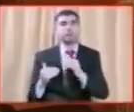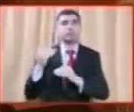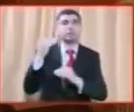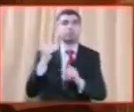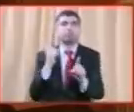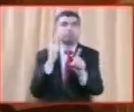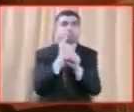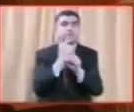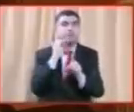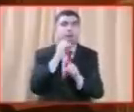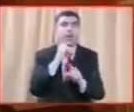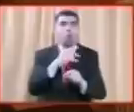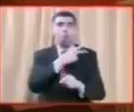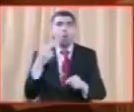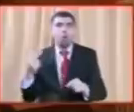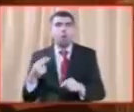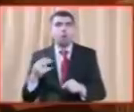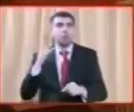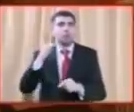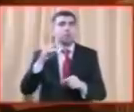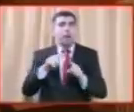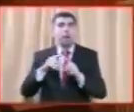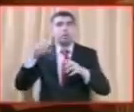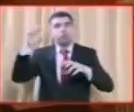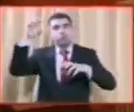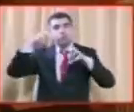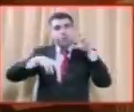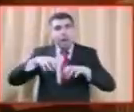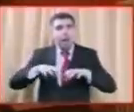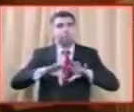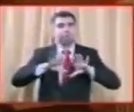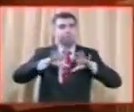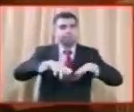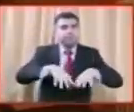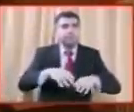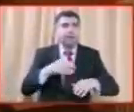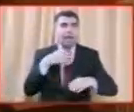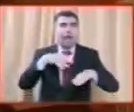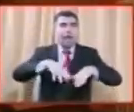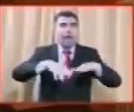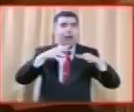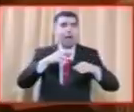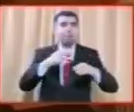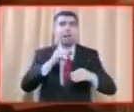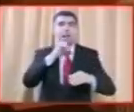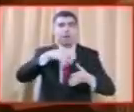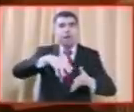اللي كيستغلوا الظروف المناخية والقساوة، وشفناها في